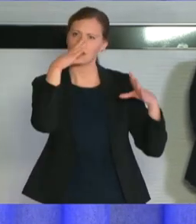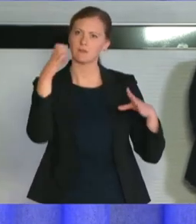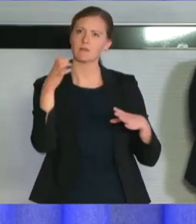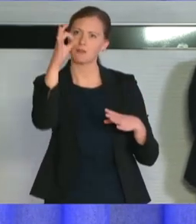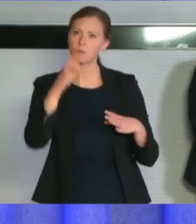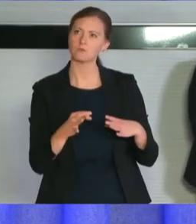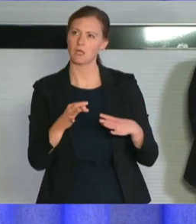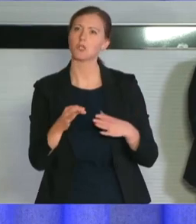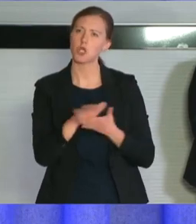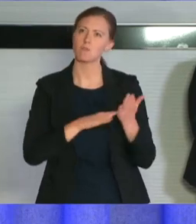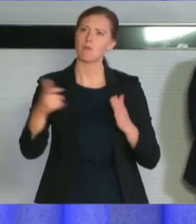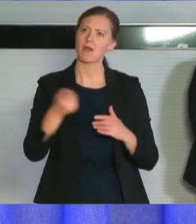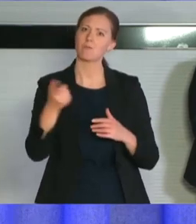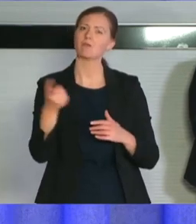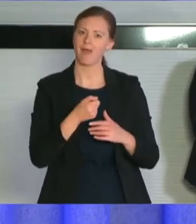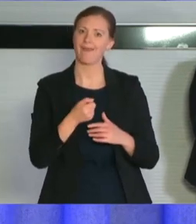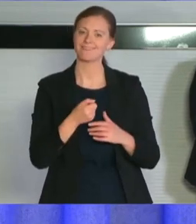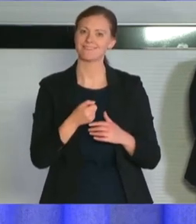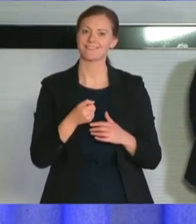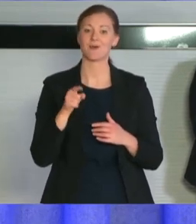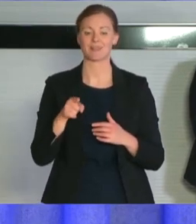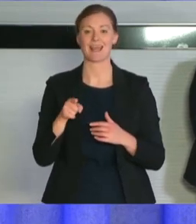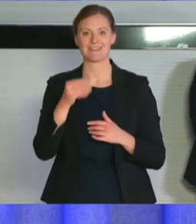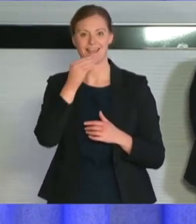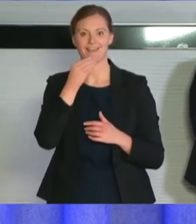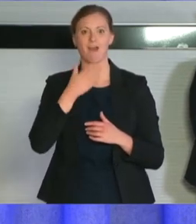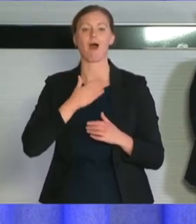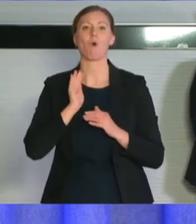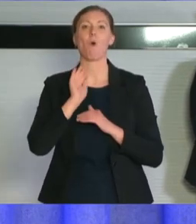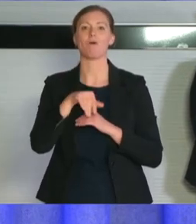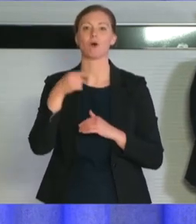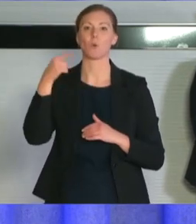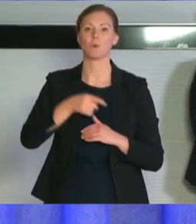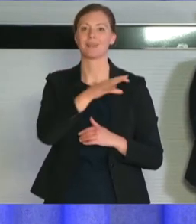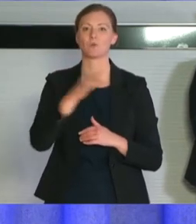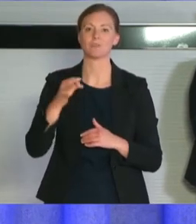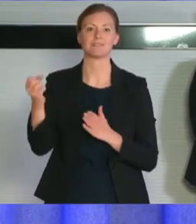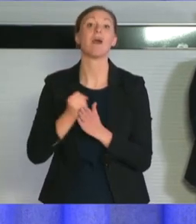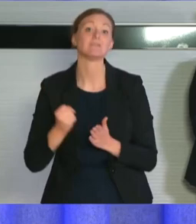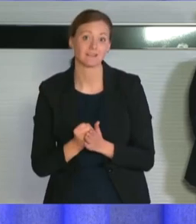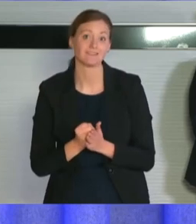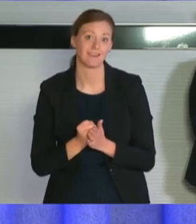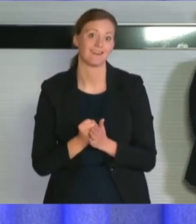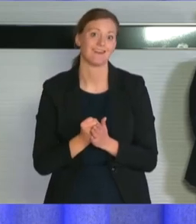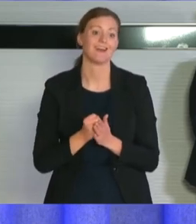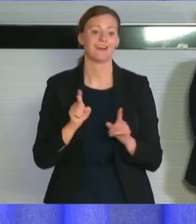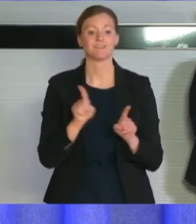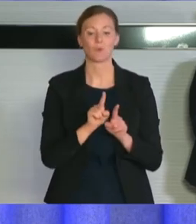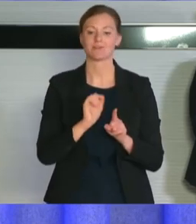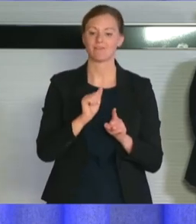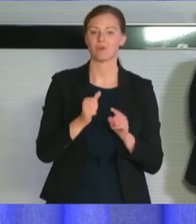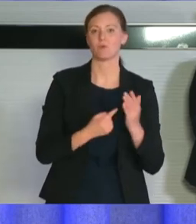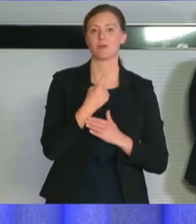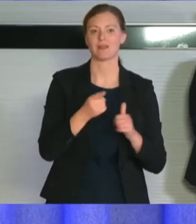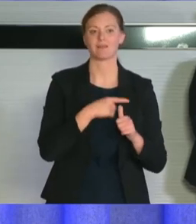90% kom til å bli permitterte der. Det er en næring som har over 100 000 ansatte, så det sier jo litt om disse talene og kanskje hvor